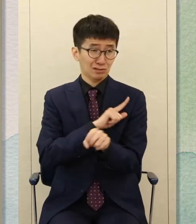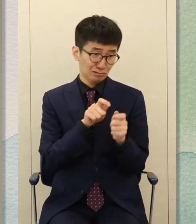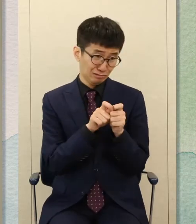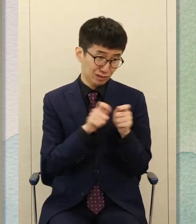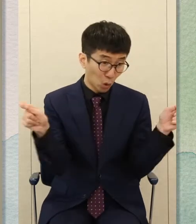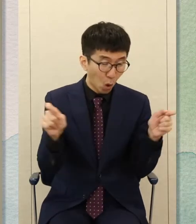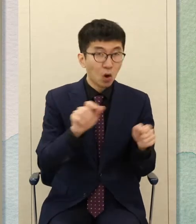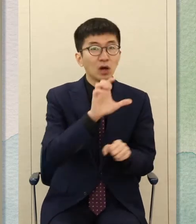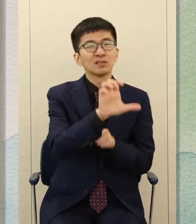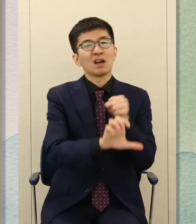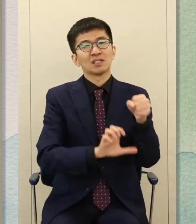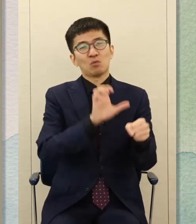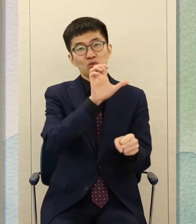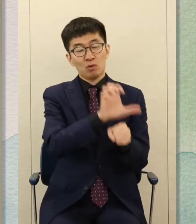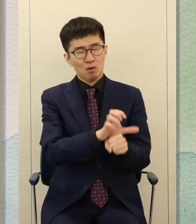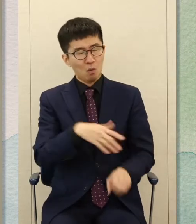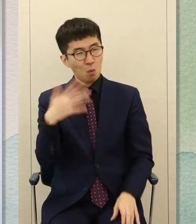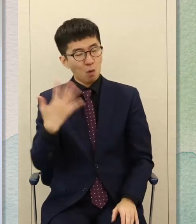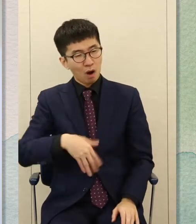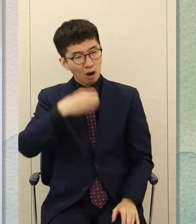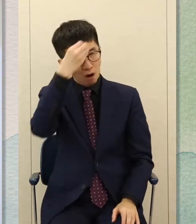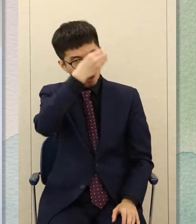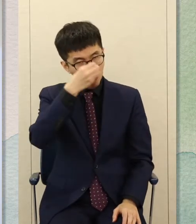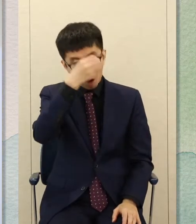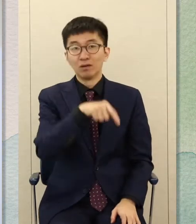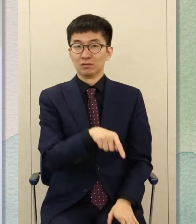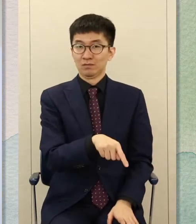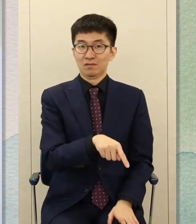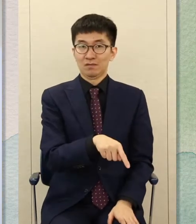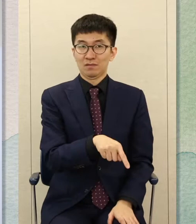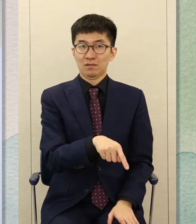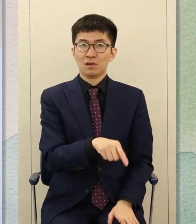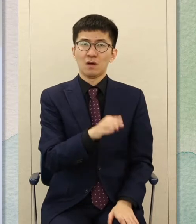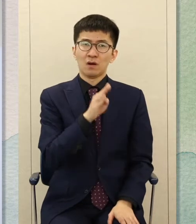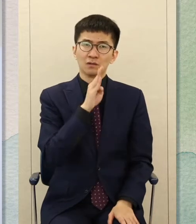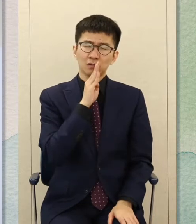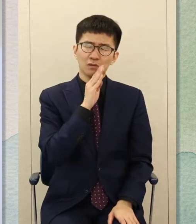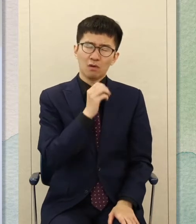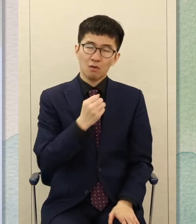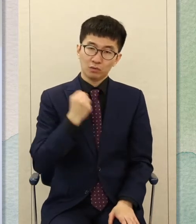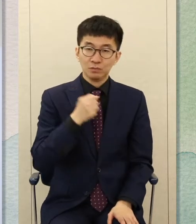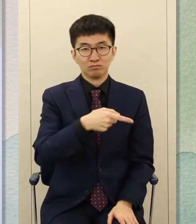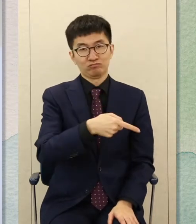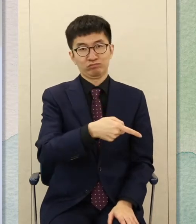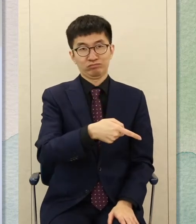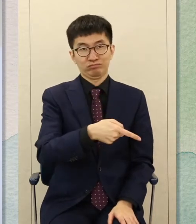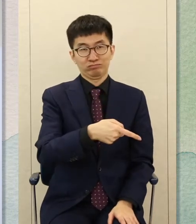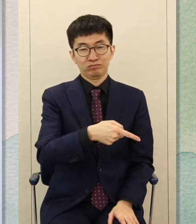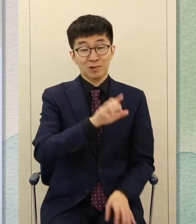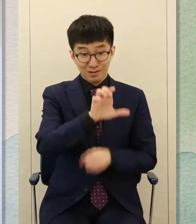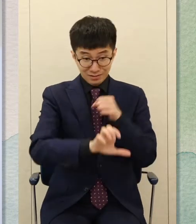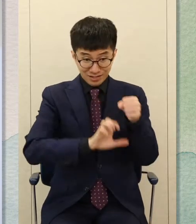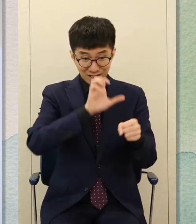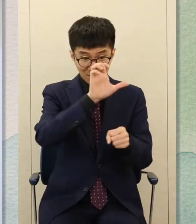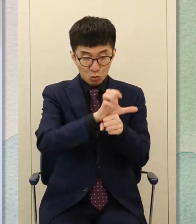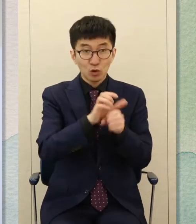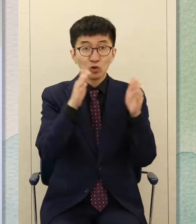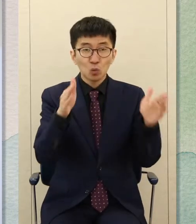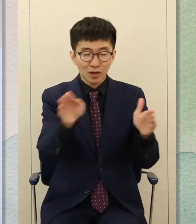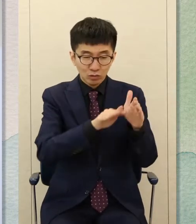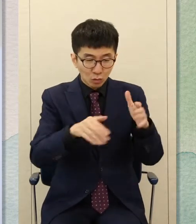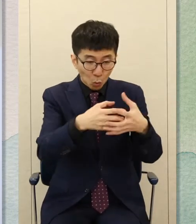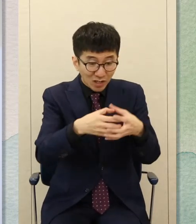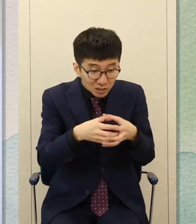데는 45년 정도 됐어요. 그러니까 거기는 진짜 역사의 역사를 거듭해서 45년 동안 한